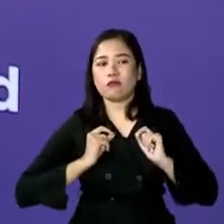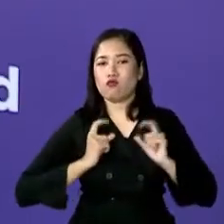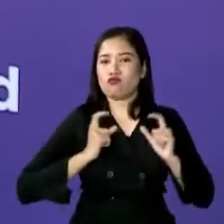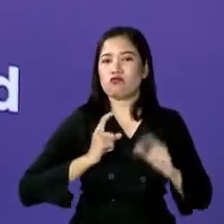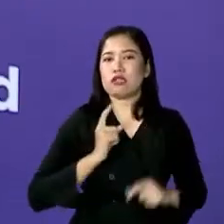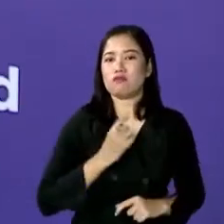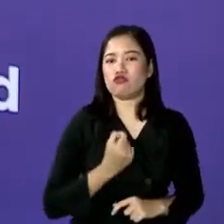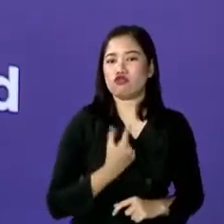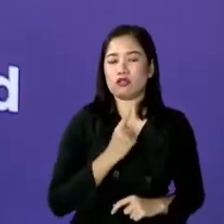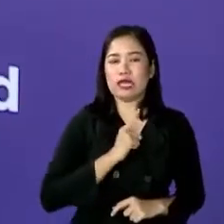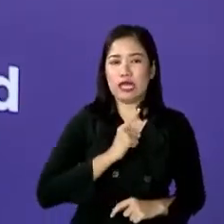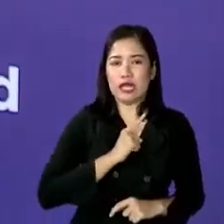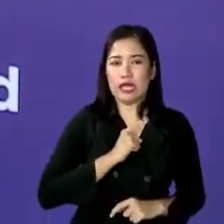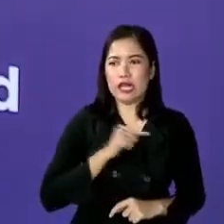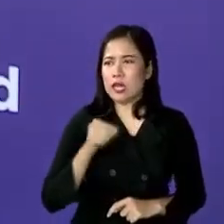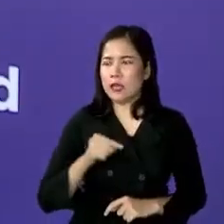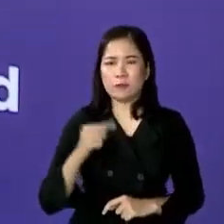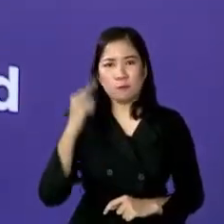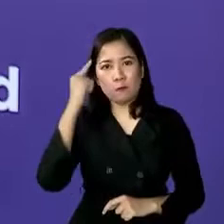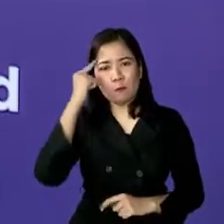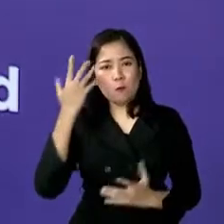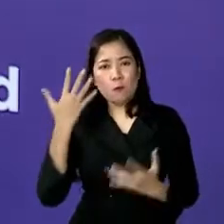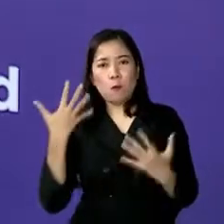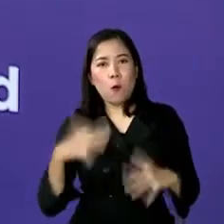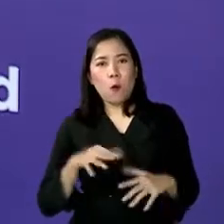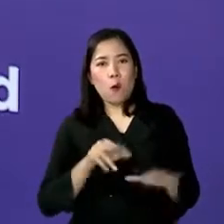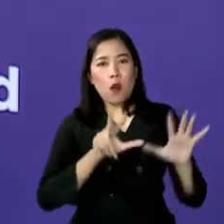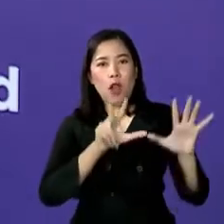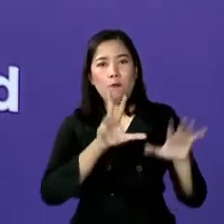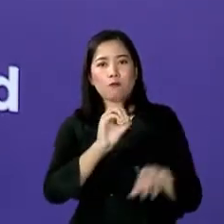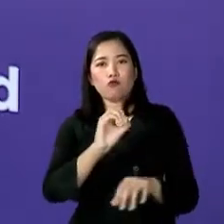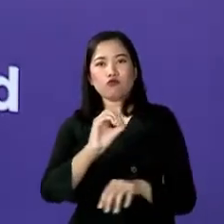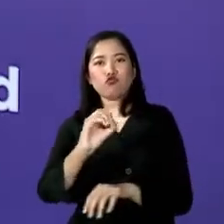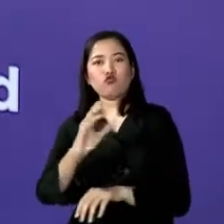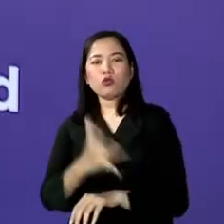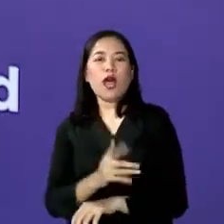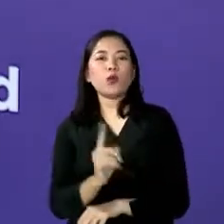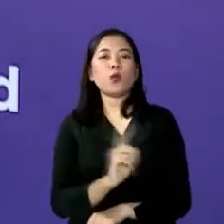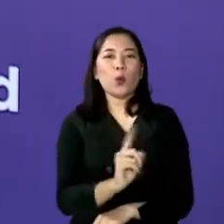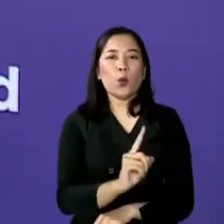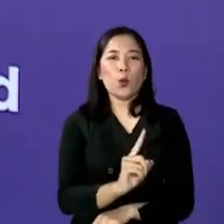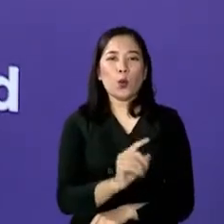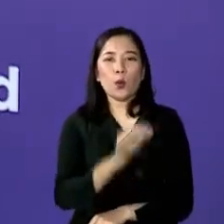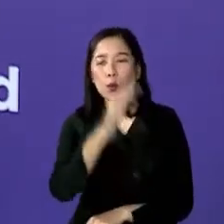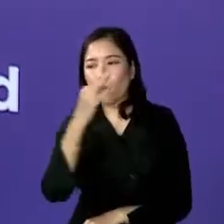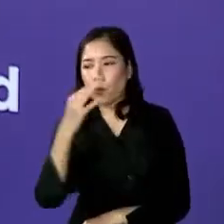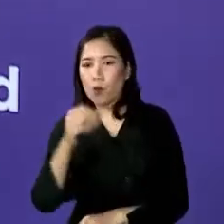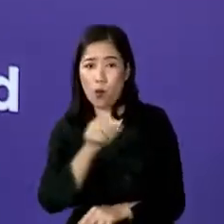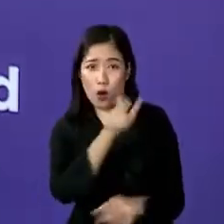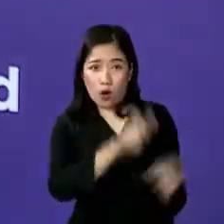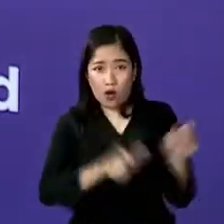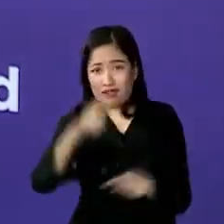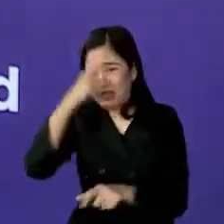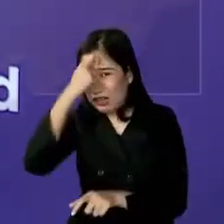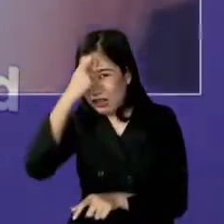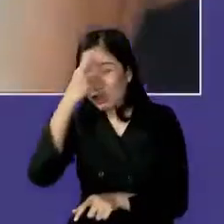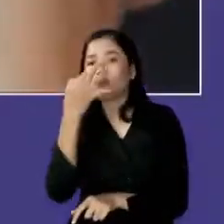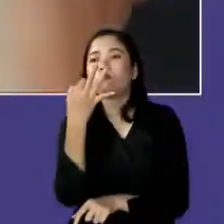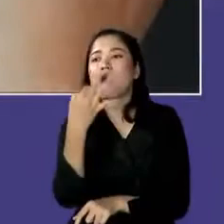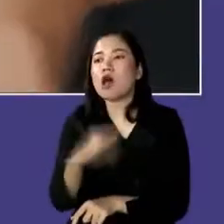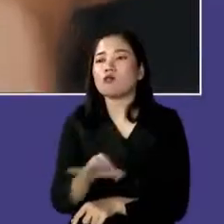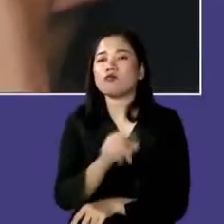sampai 80080005 iya ya sedih 80000000 terinfeksi baru kemudian kita